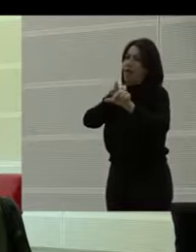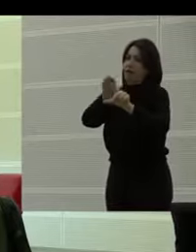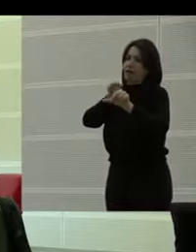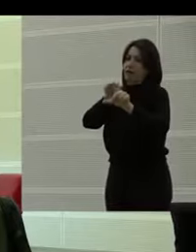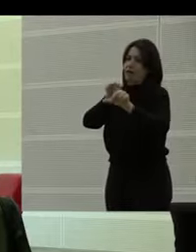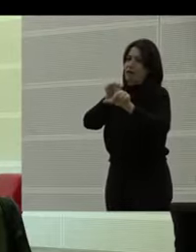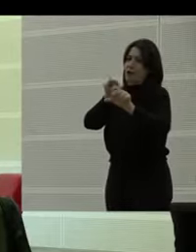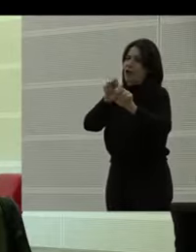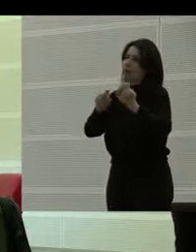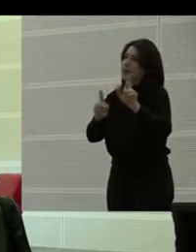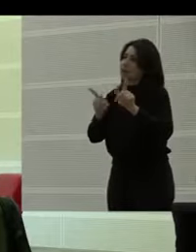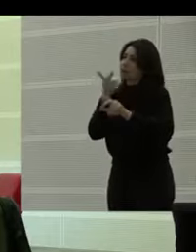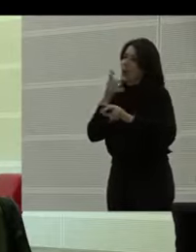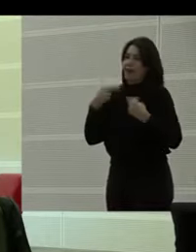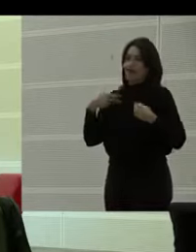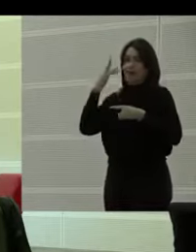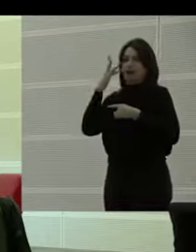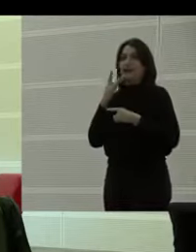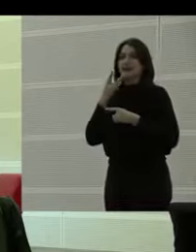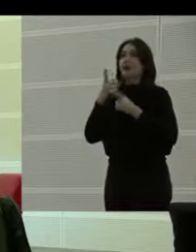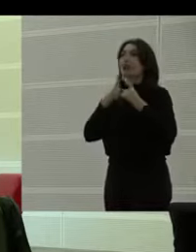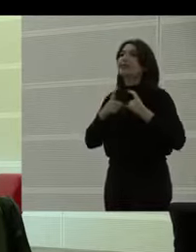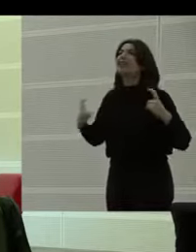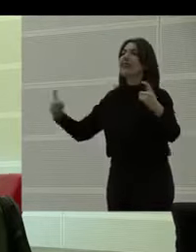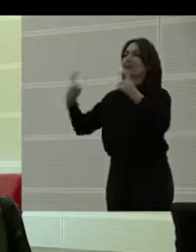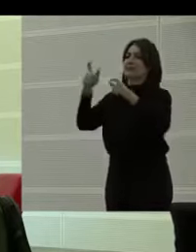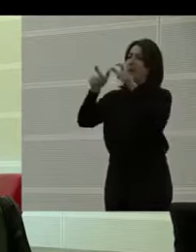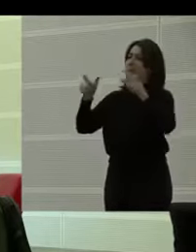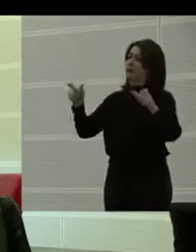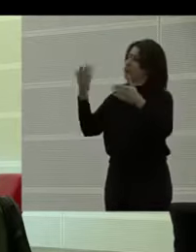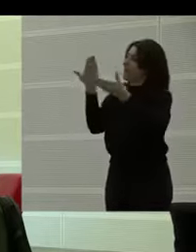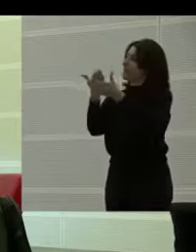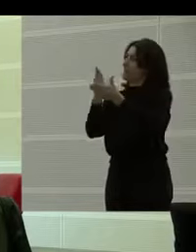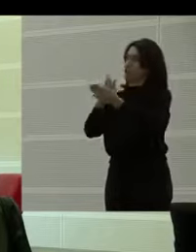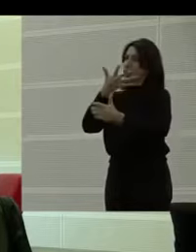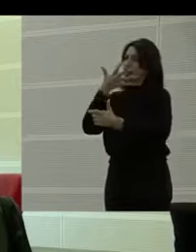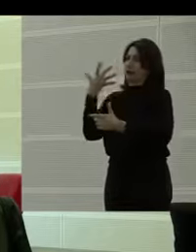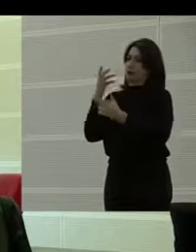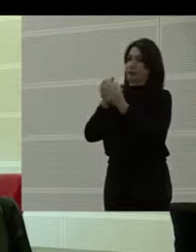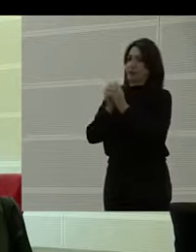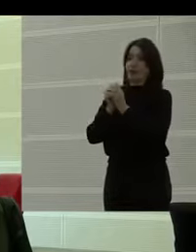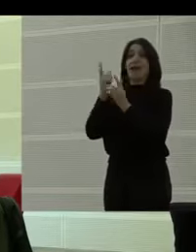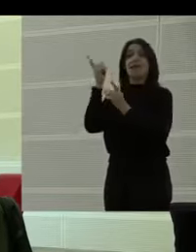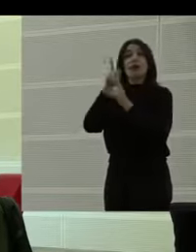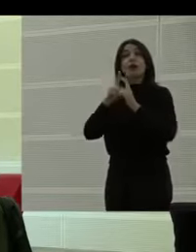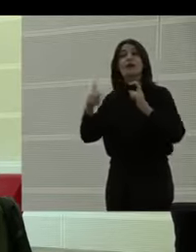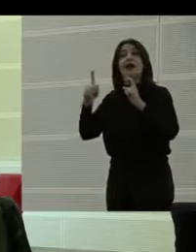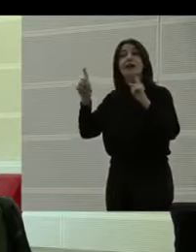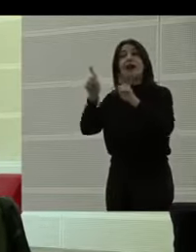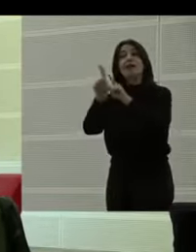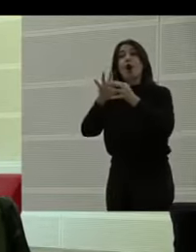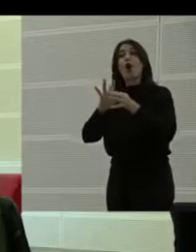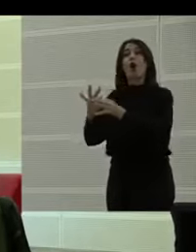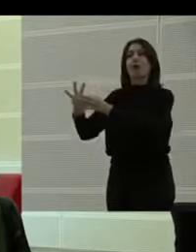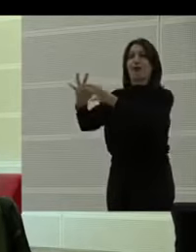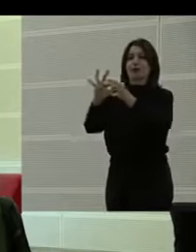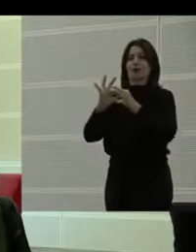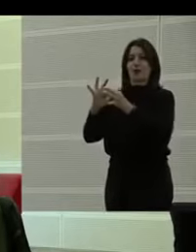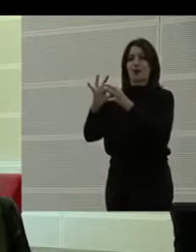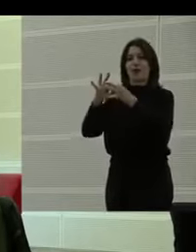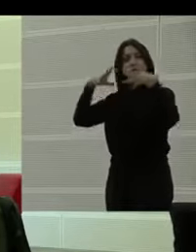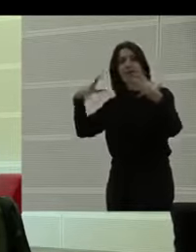vite, la diversità di tutte le persone, che sono però cooperative e stanno insieme